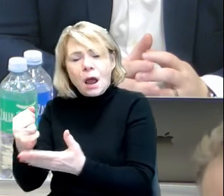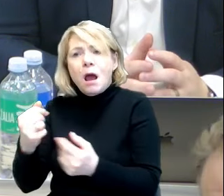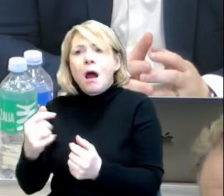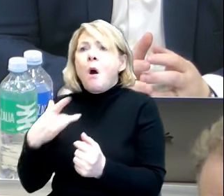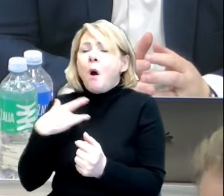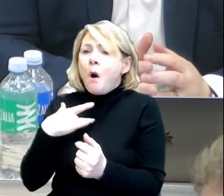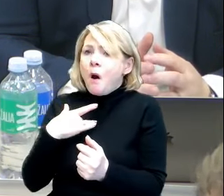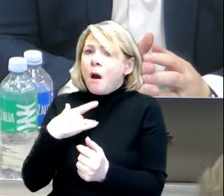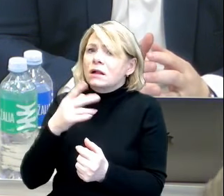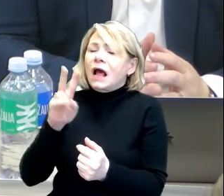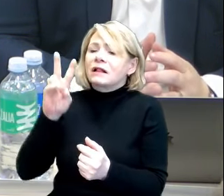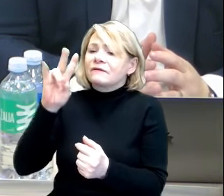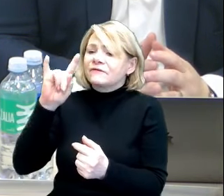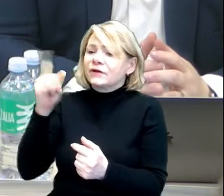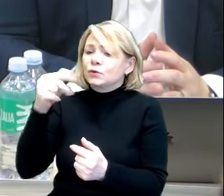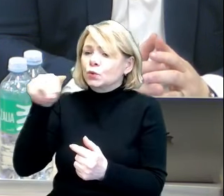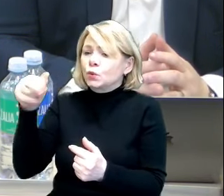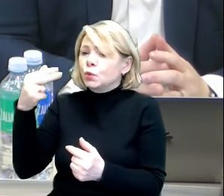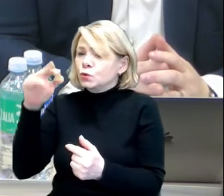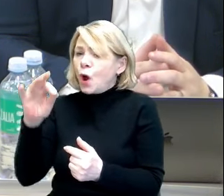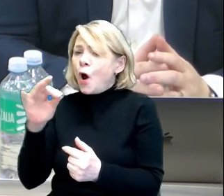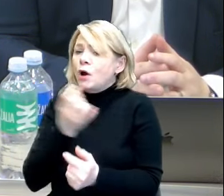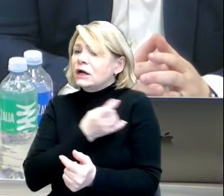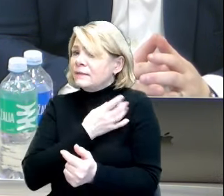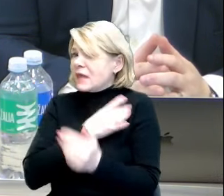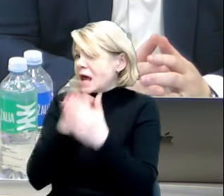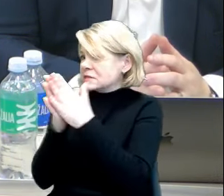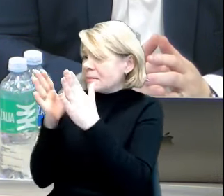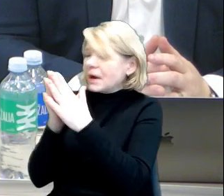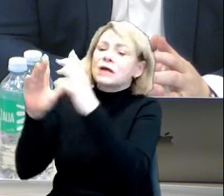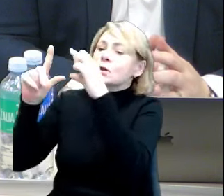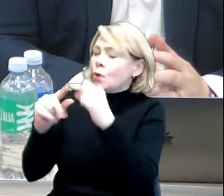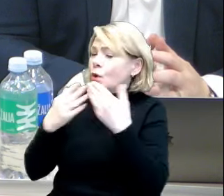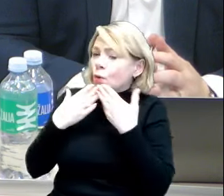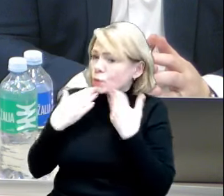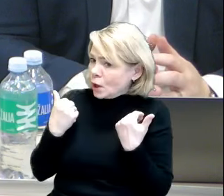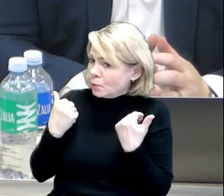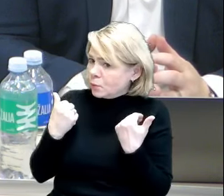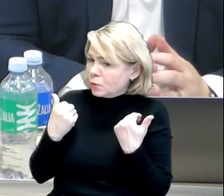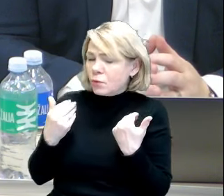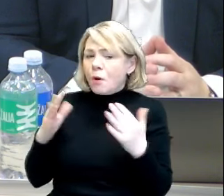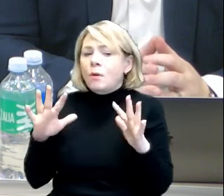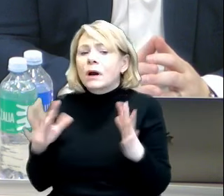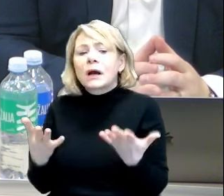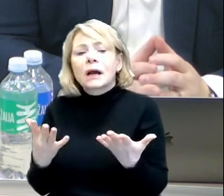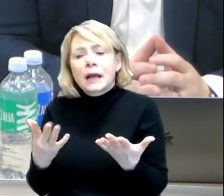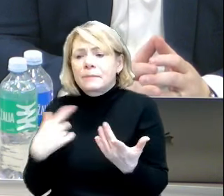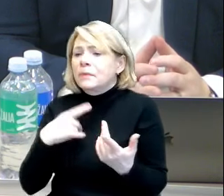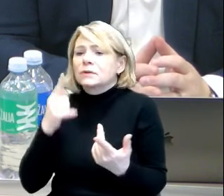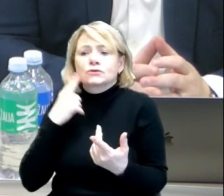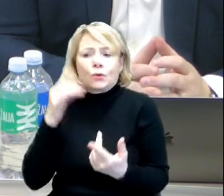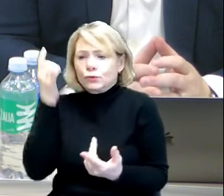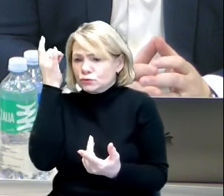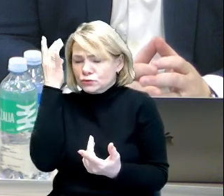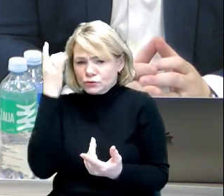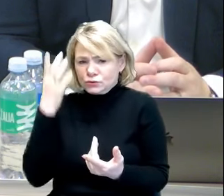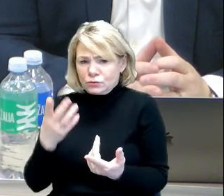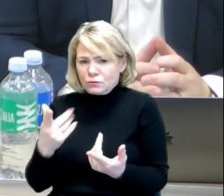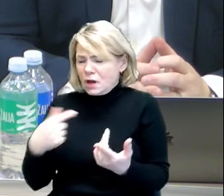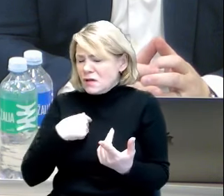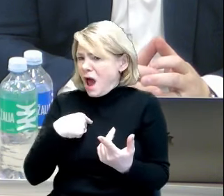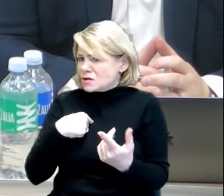a tų tų nuolaidų lengvatų kitose įstaigose besilankant čia tiesiog kad žinočiau daugiau nes jokio neradau